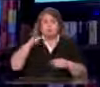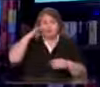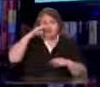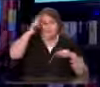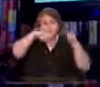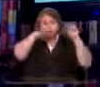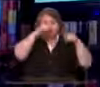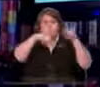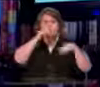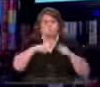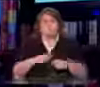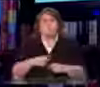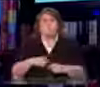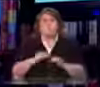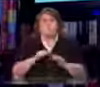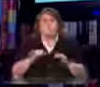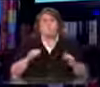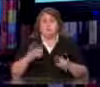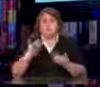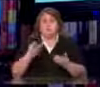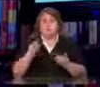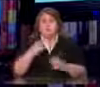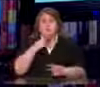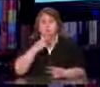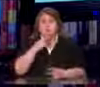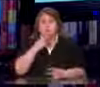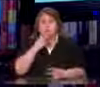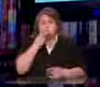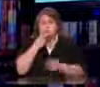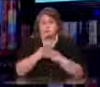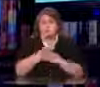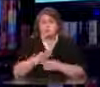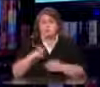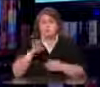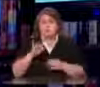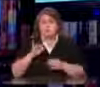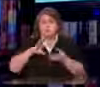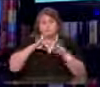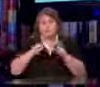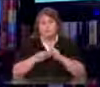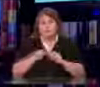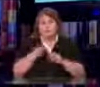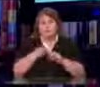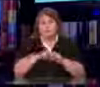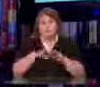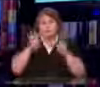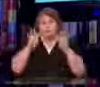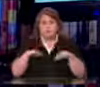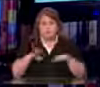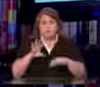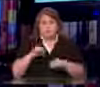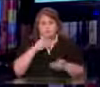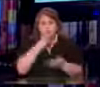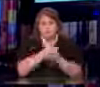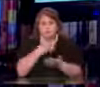на двух склонах. Ребята, вам нужно внимательно будет посмотреть и проанализировать эту таблицу и дать